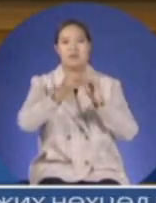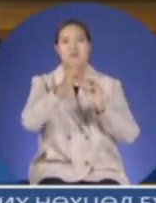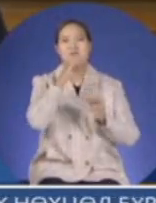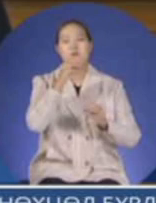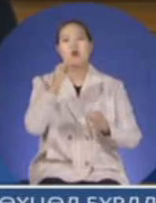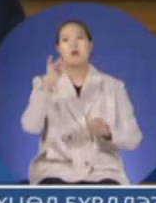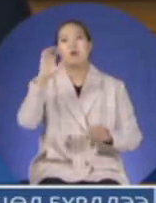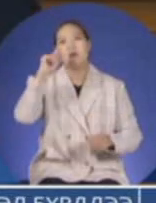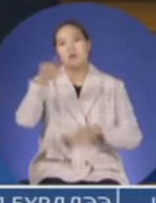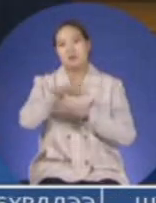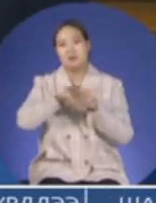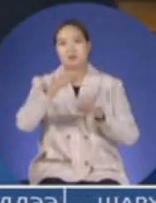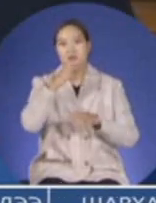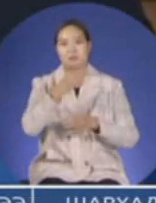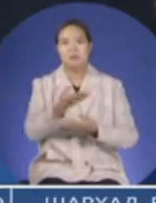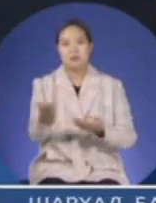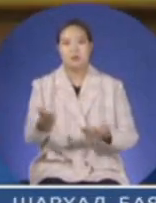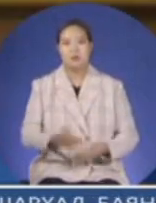мэдгдлээ.